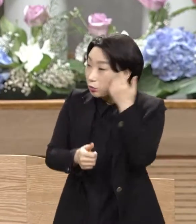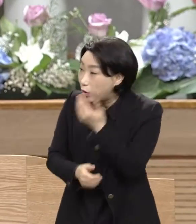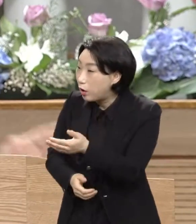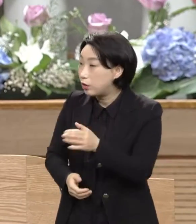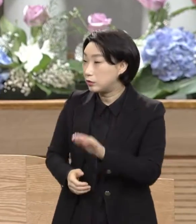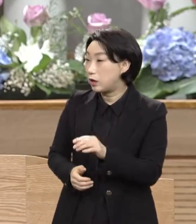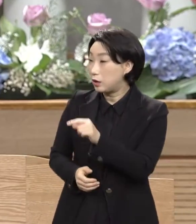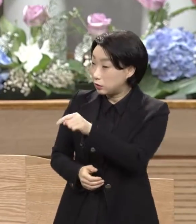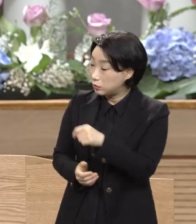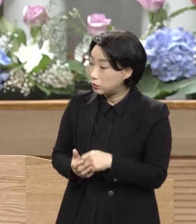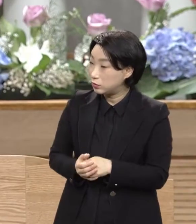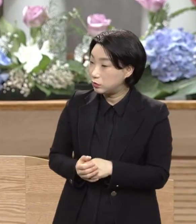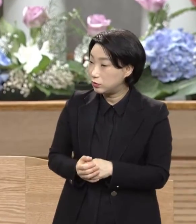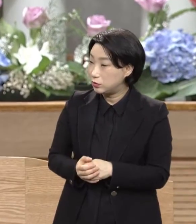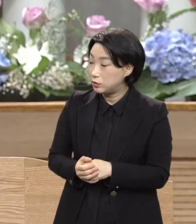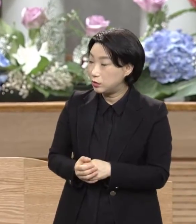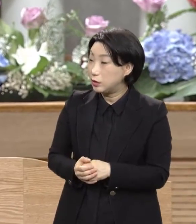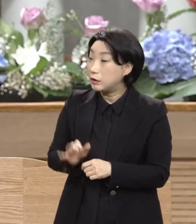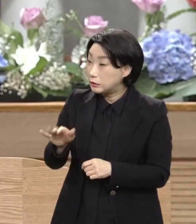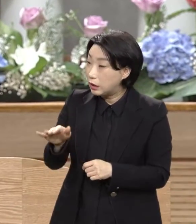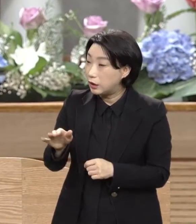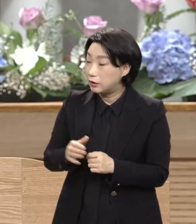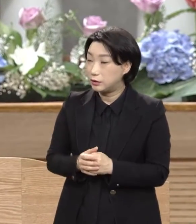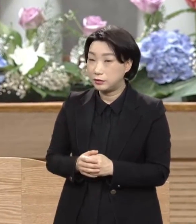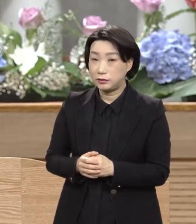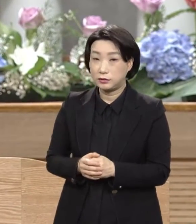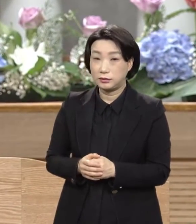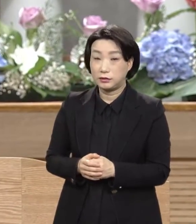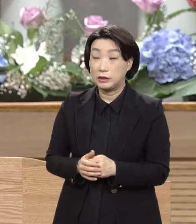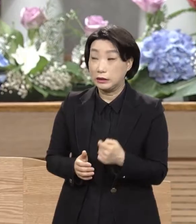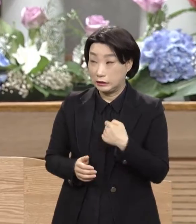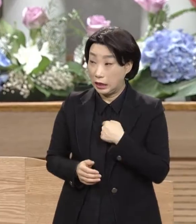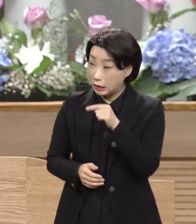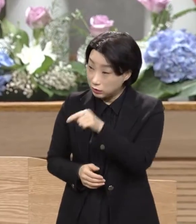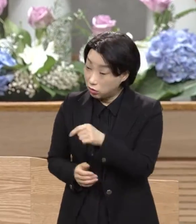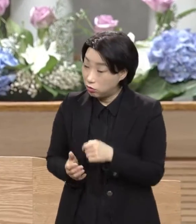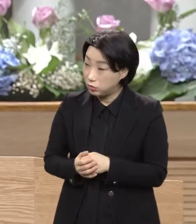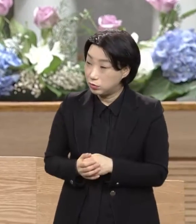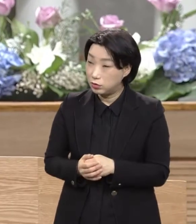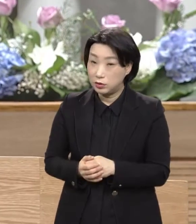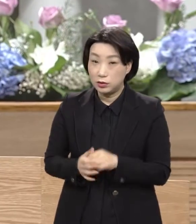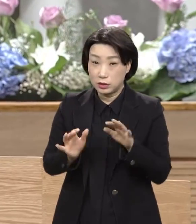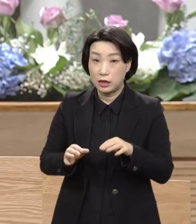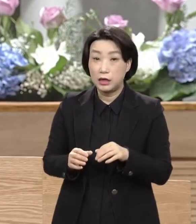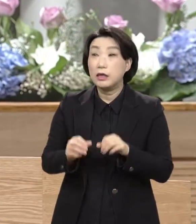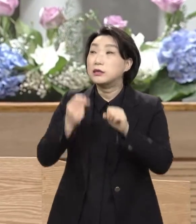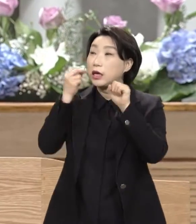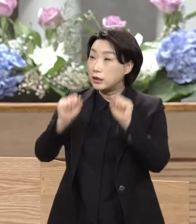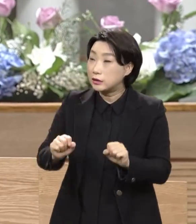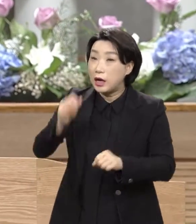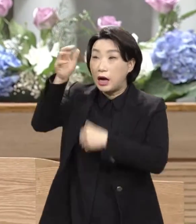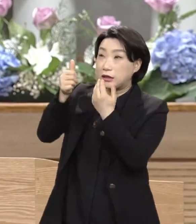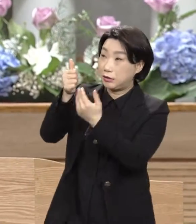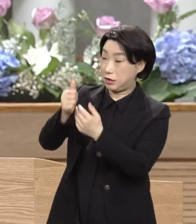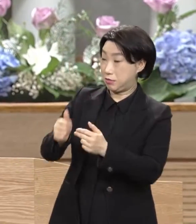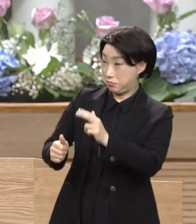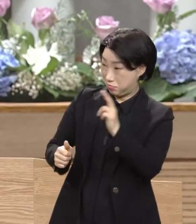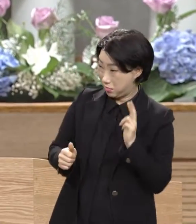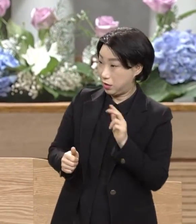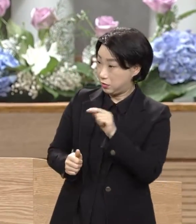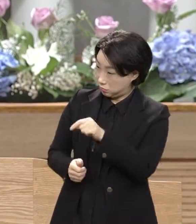묻습니다. 야, 응? 내가 너로 저 살아계신